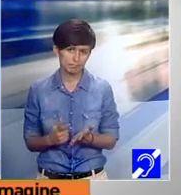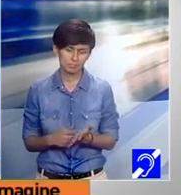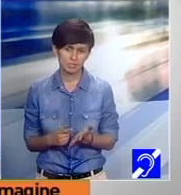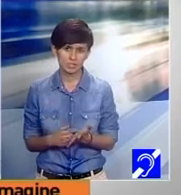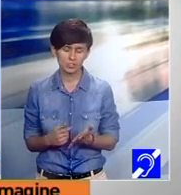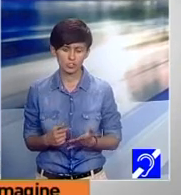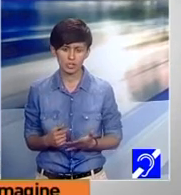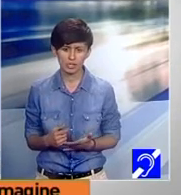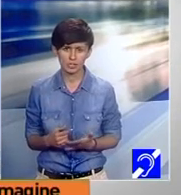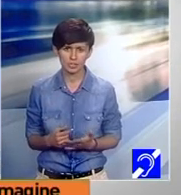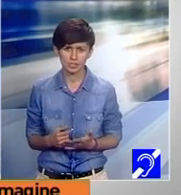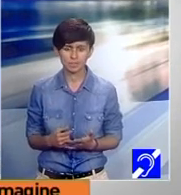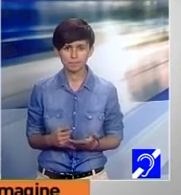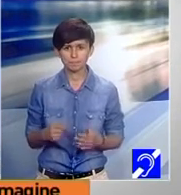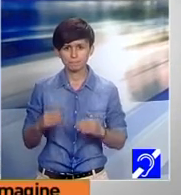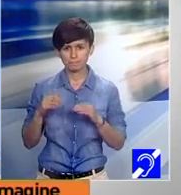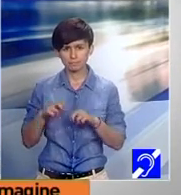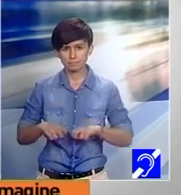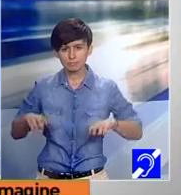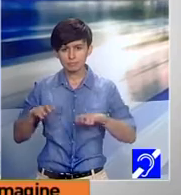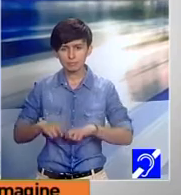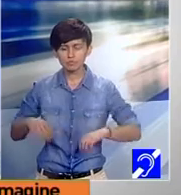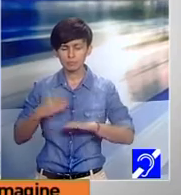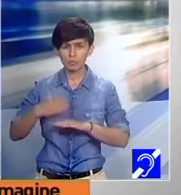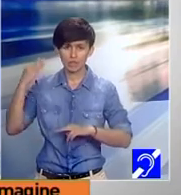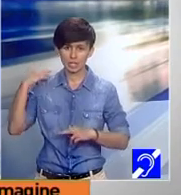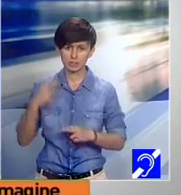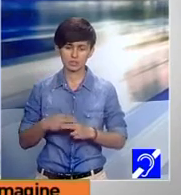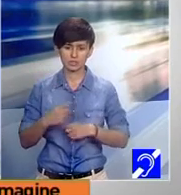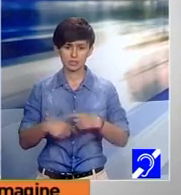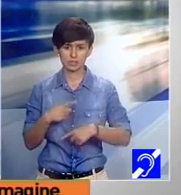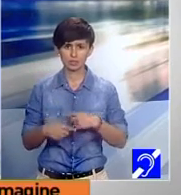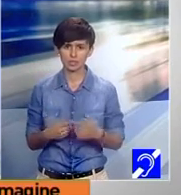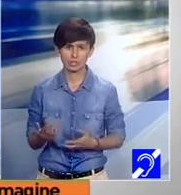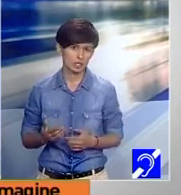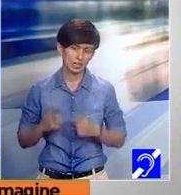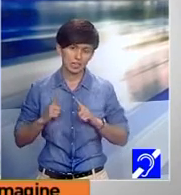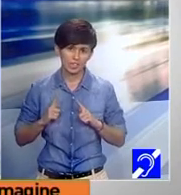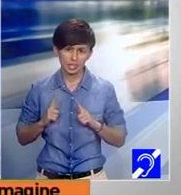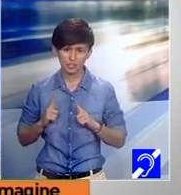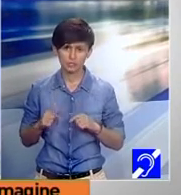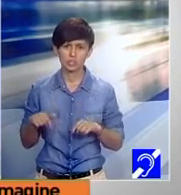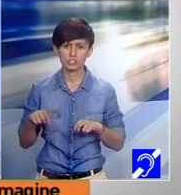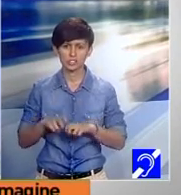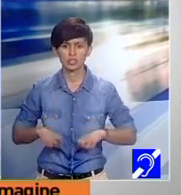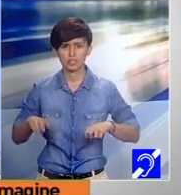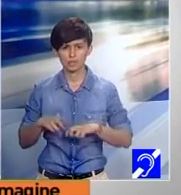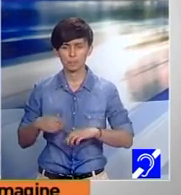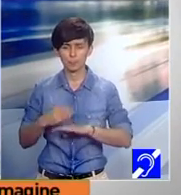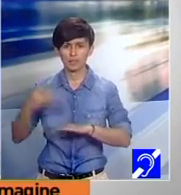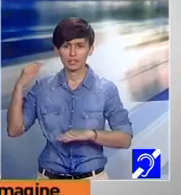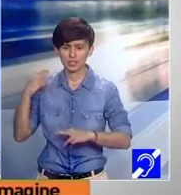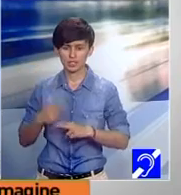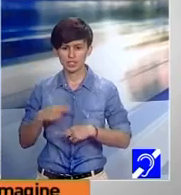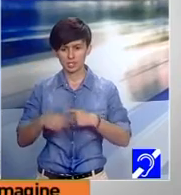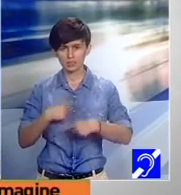să spunem așa, screeningul în a cărui așteptare erați, acel screening național cu unul,